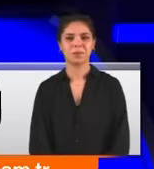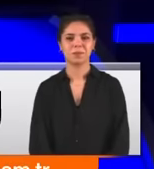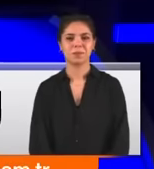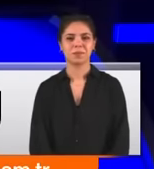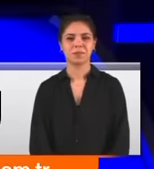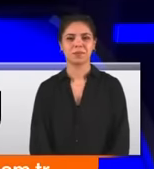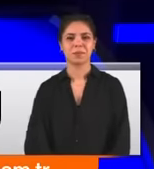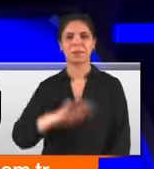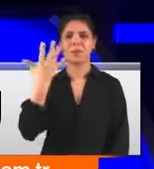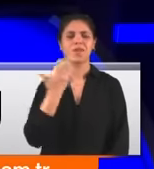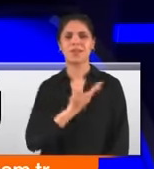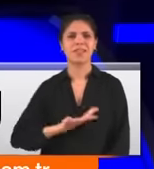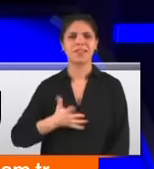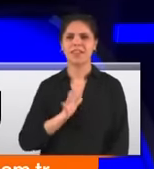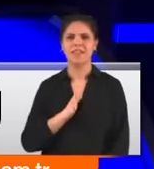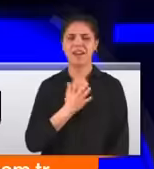Başka ne hobileri vardı?